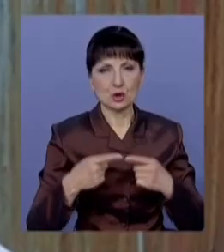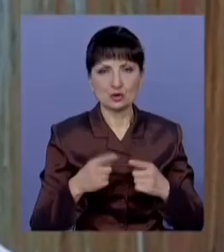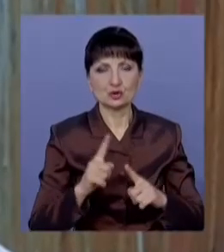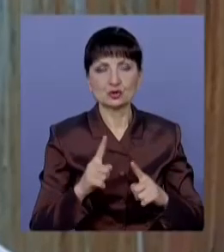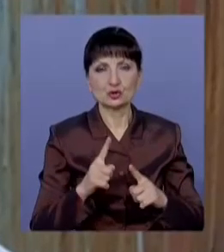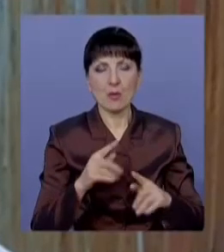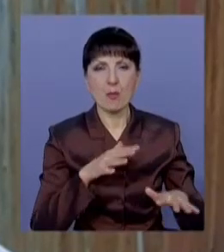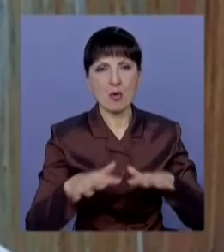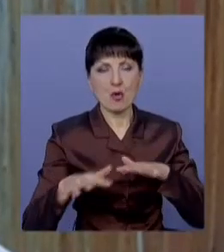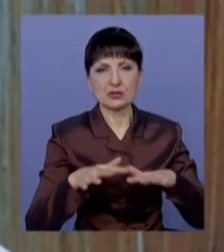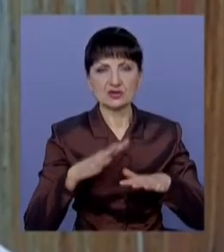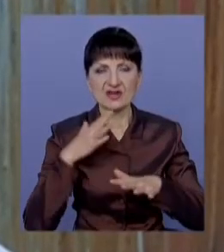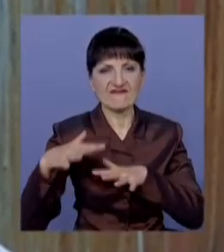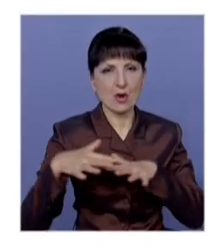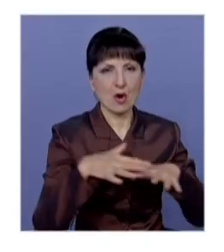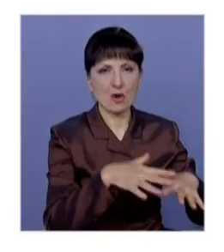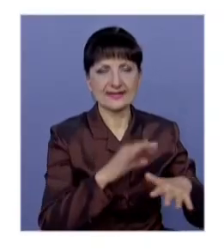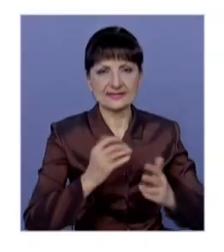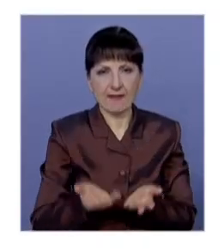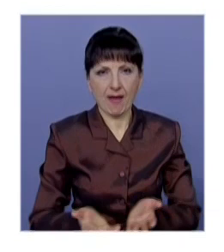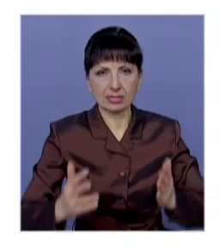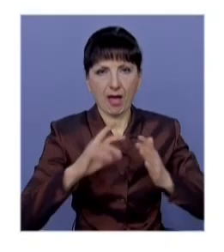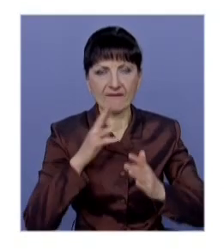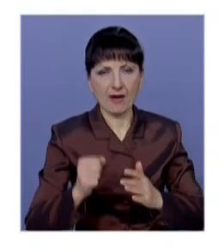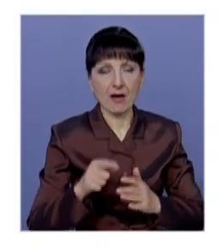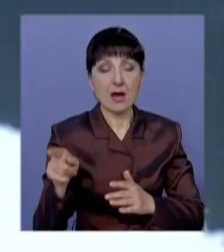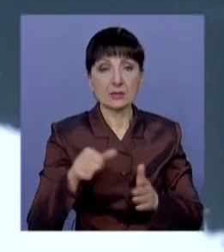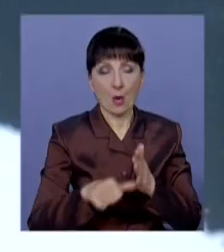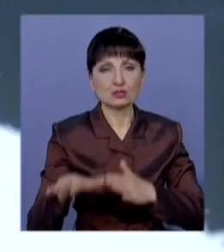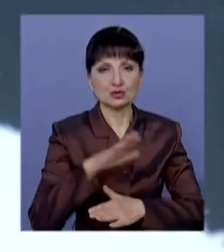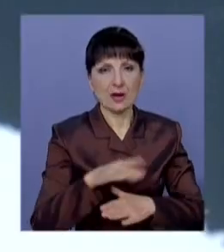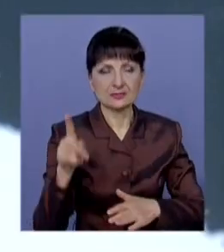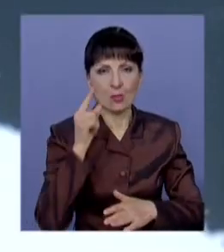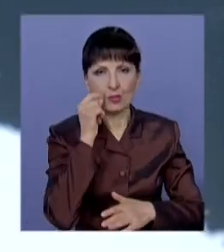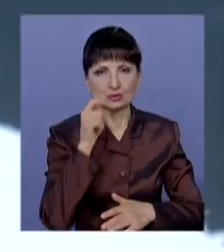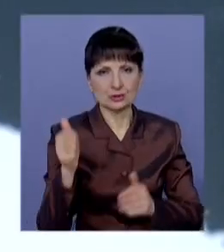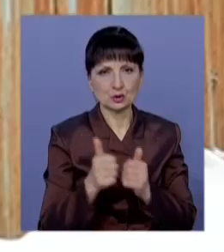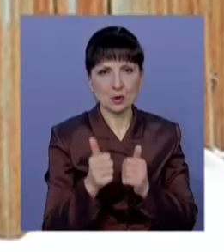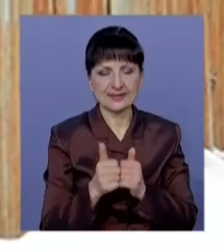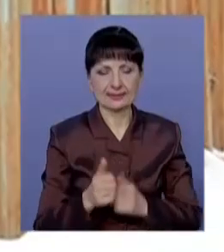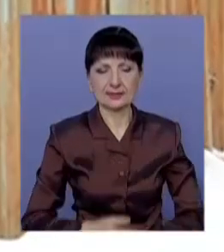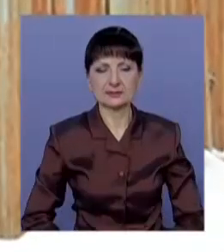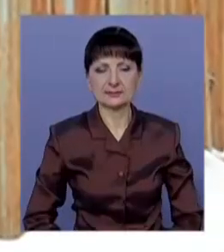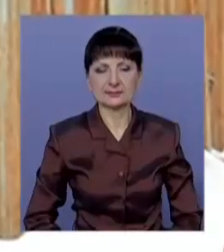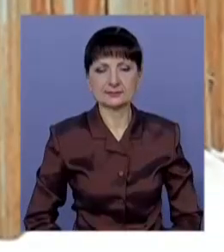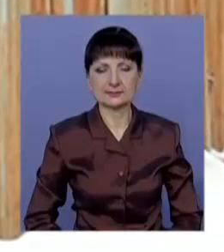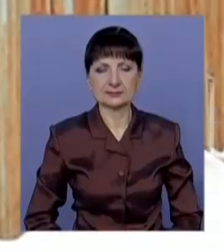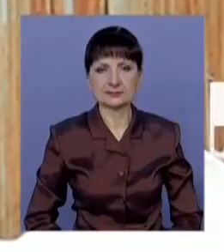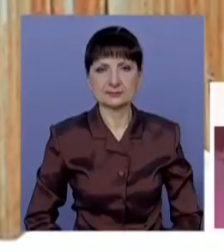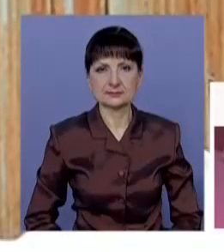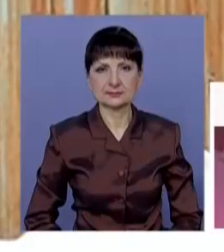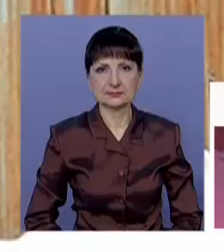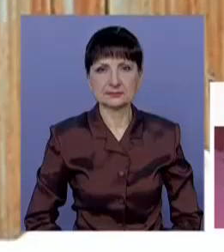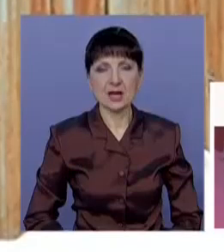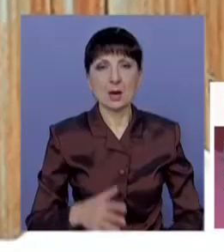как мутная жидкость выходит прямо из сточной канавы, которая находится на участке негостеприимных соседей. Алматы қаласын көріктендіру